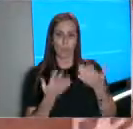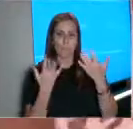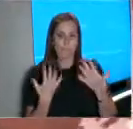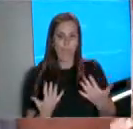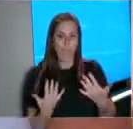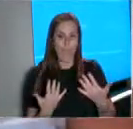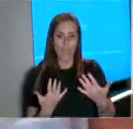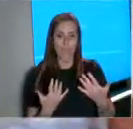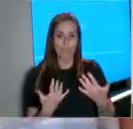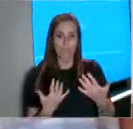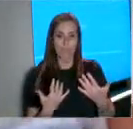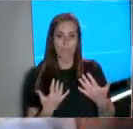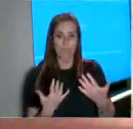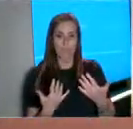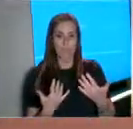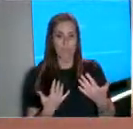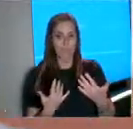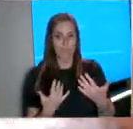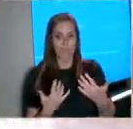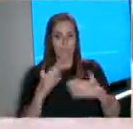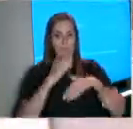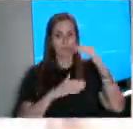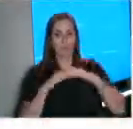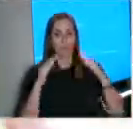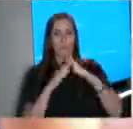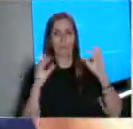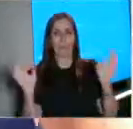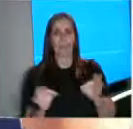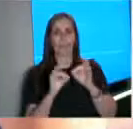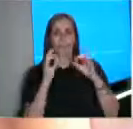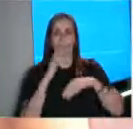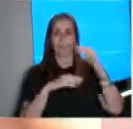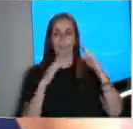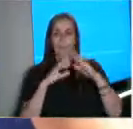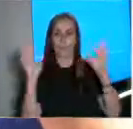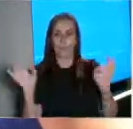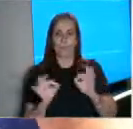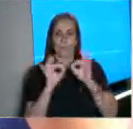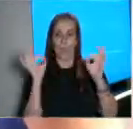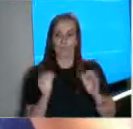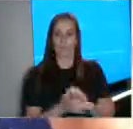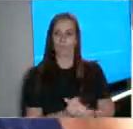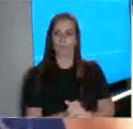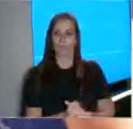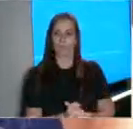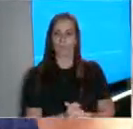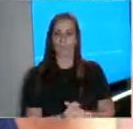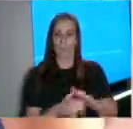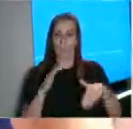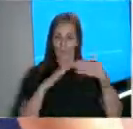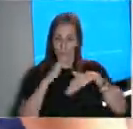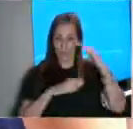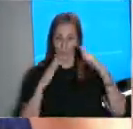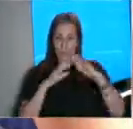מתי... גם... לבנות את בית המקדש. גם לבנות את בית המקדש, אוקיי? אחרי שיבנו